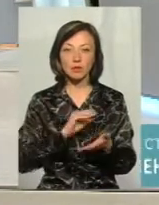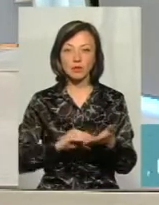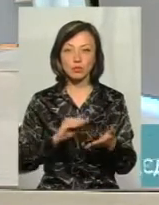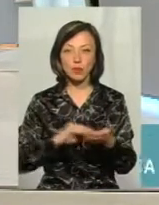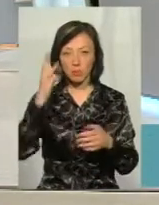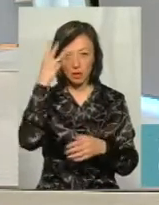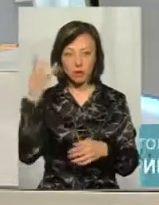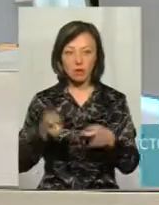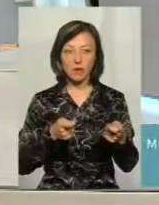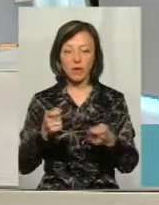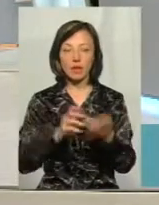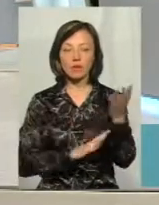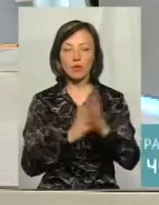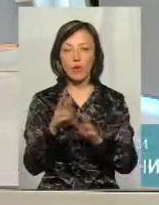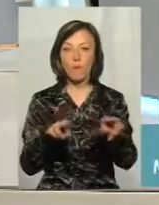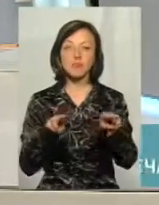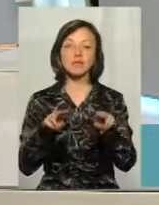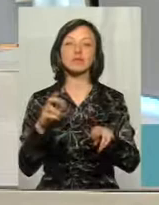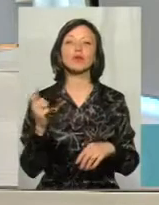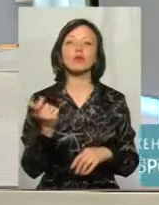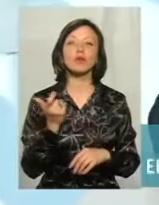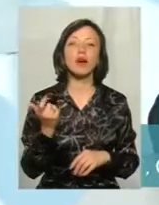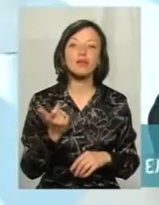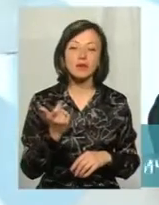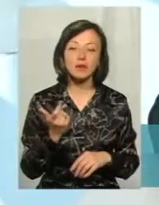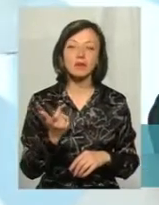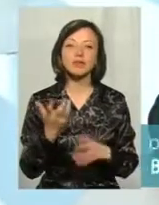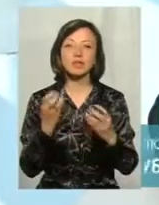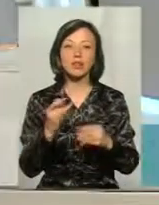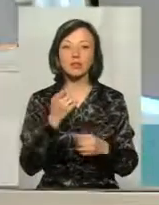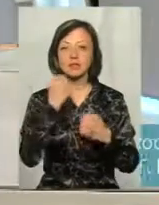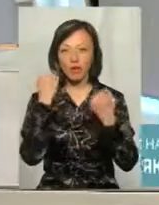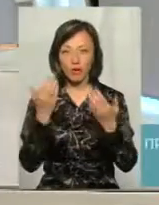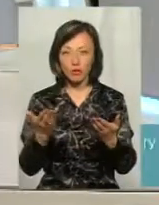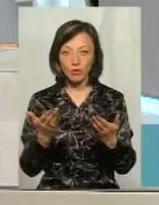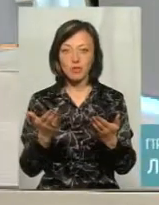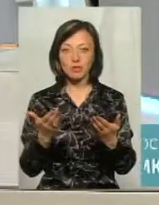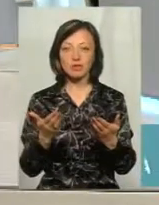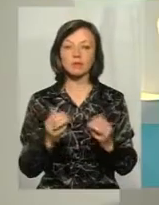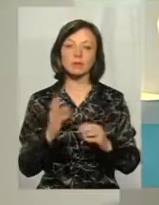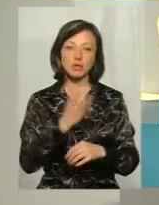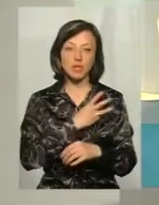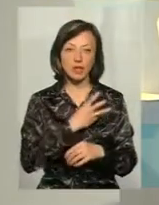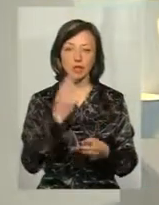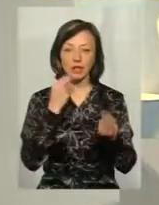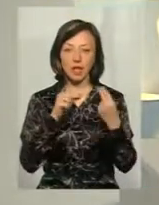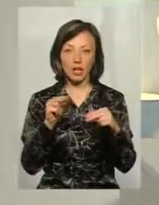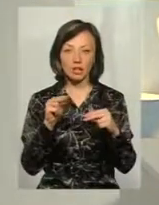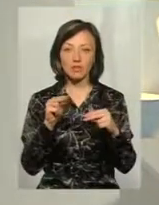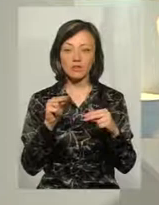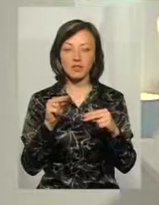обласного управління лісового та мисливського господарства. Ще раз дякую. З побажаннями